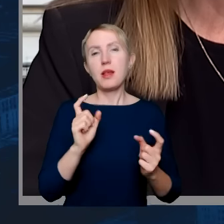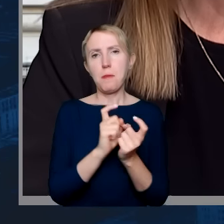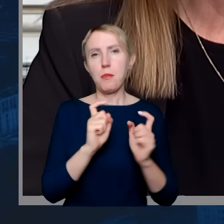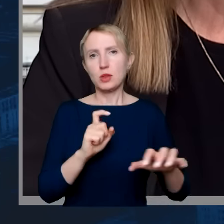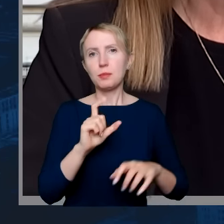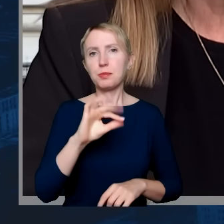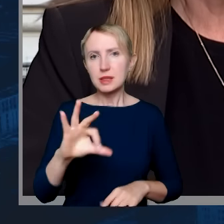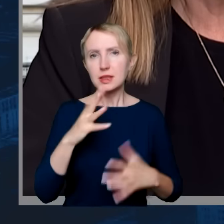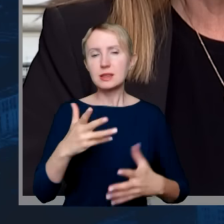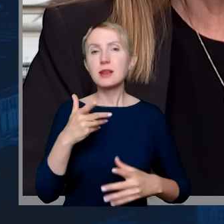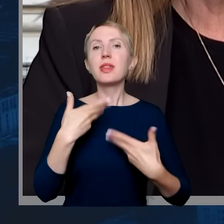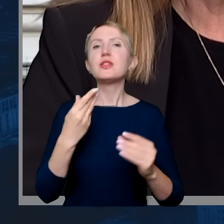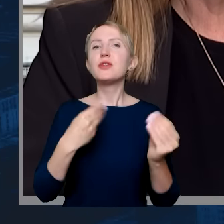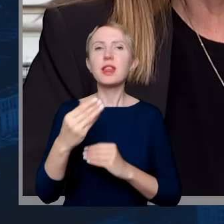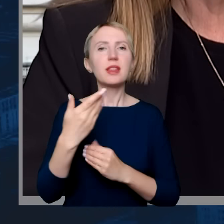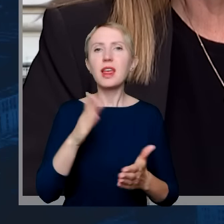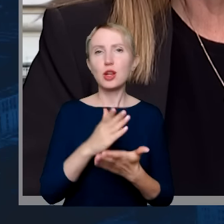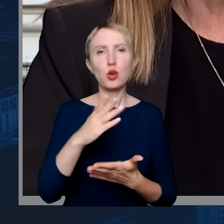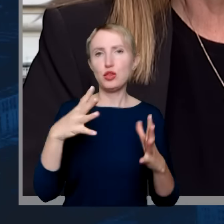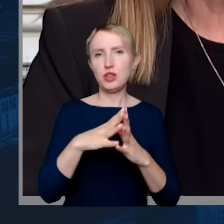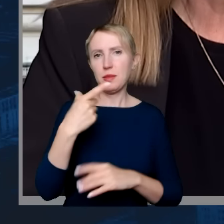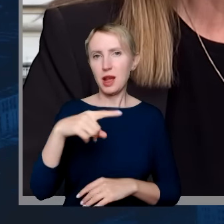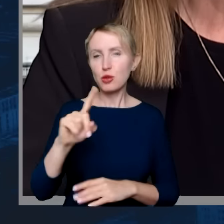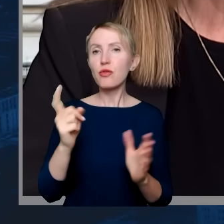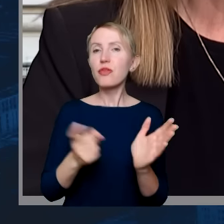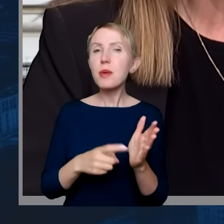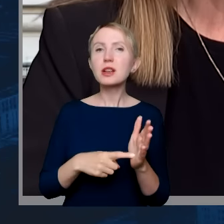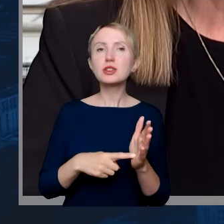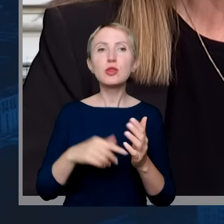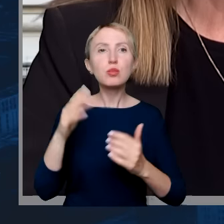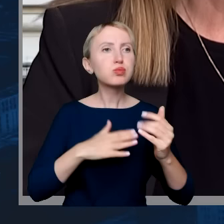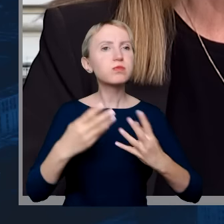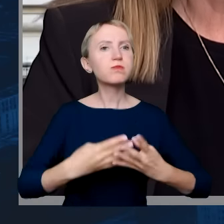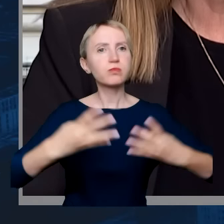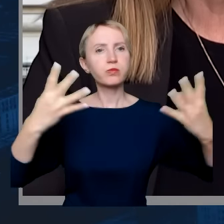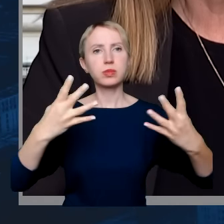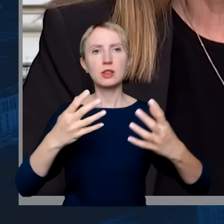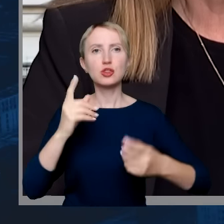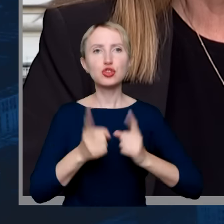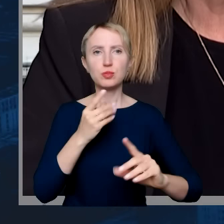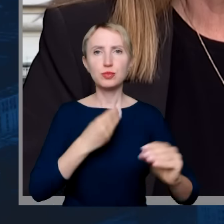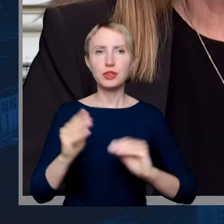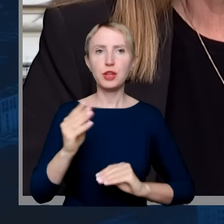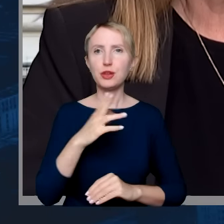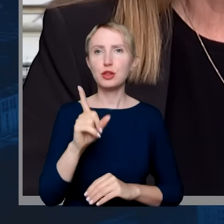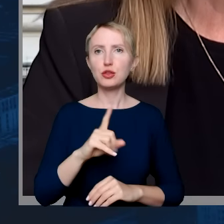dać więcej niż 10 miliardów i domaga się, żeby ta fortyfikacja została wybudowana szybciej, niż to